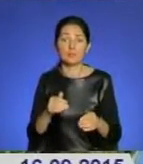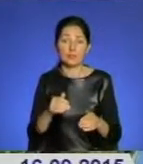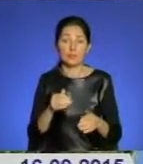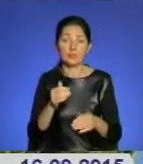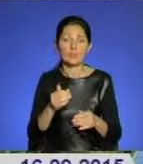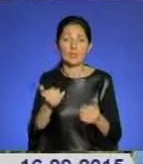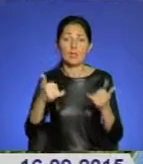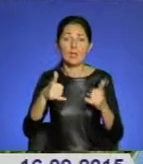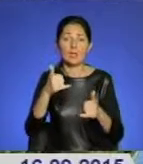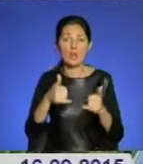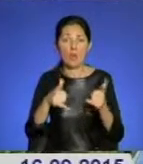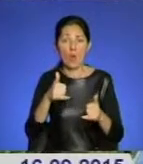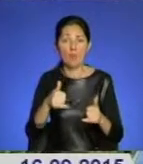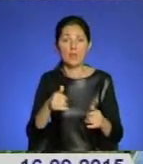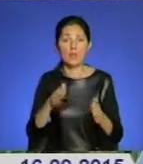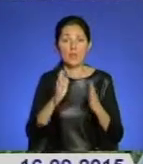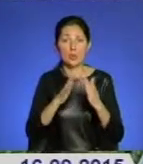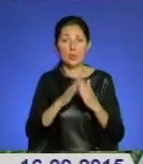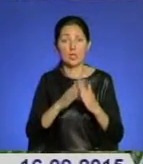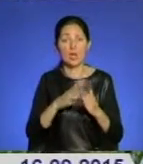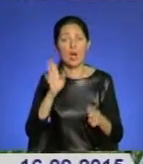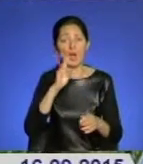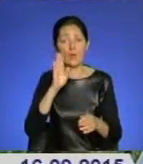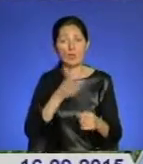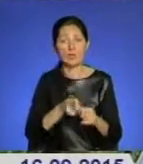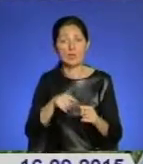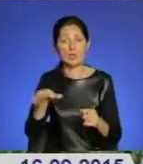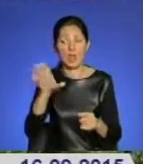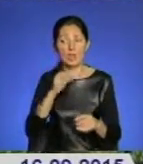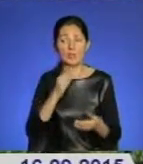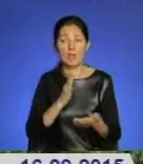хімічною водою. Це все лягає на плечі